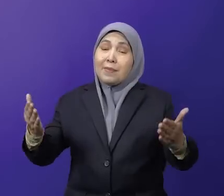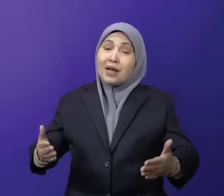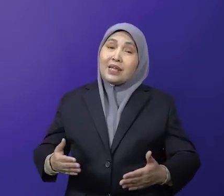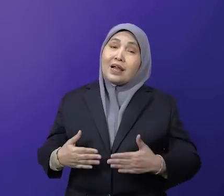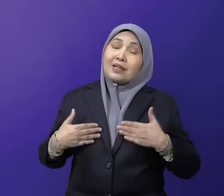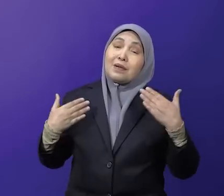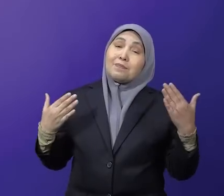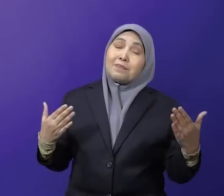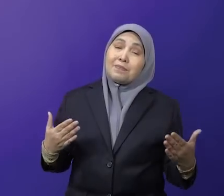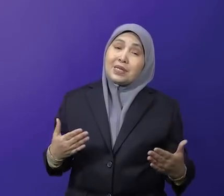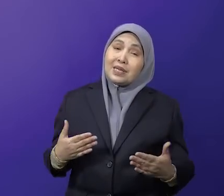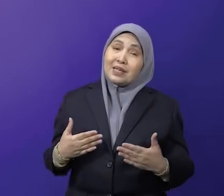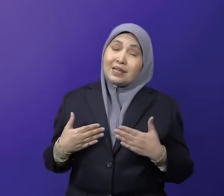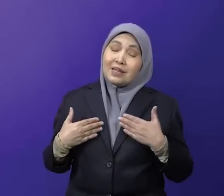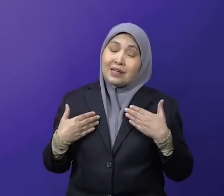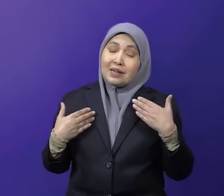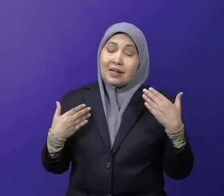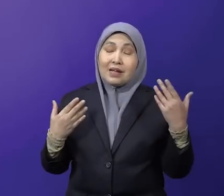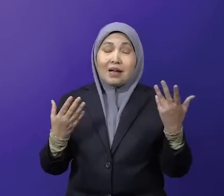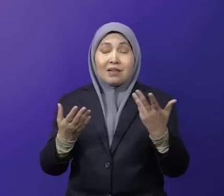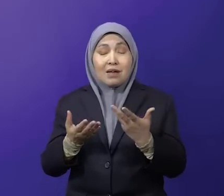يبشرك بكلمة